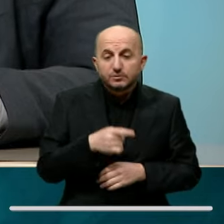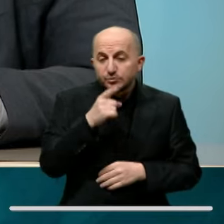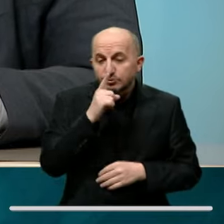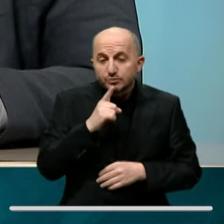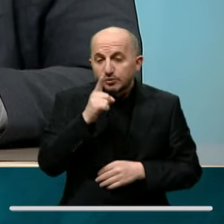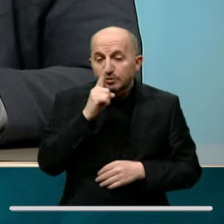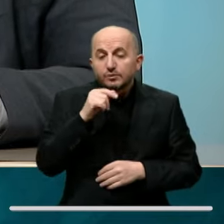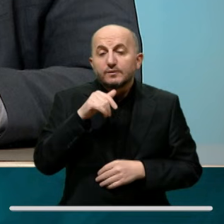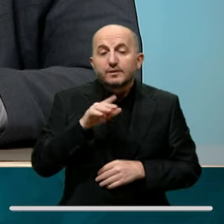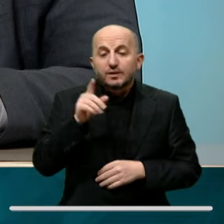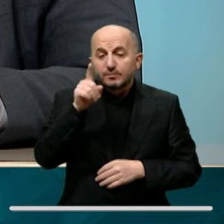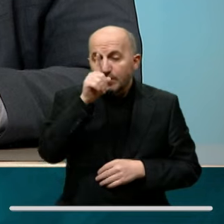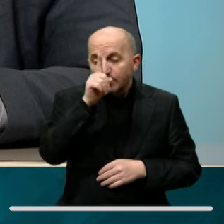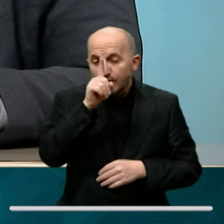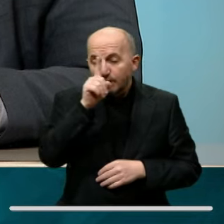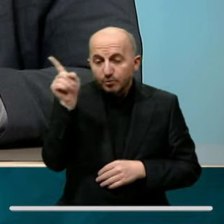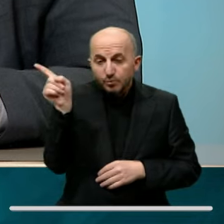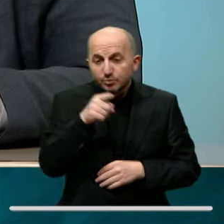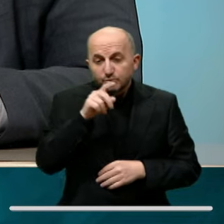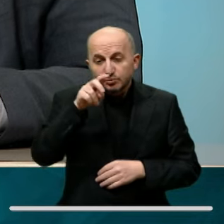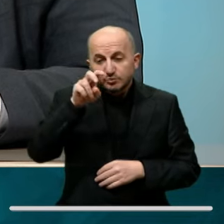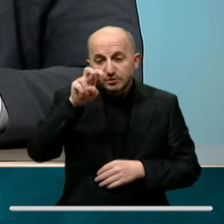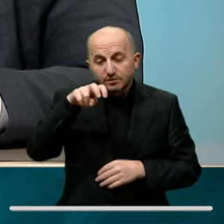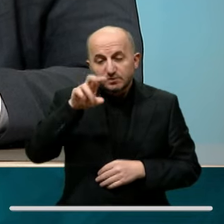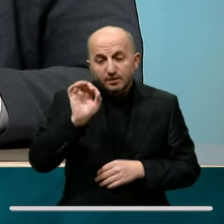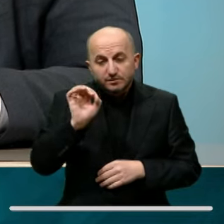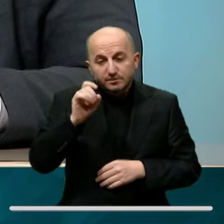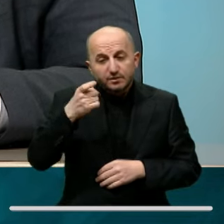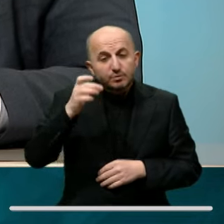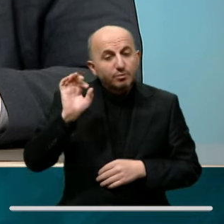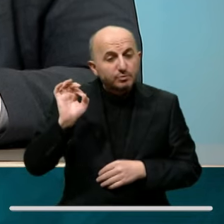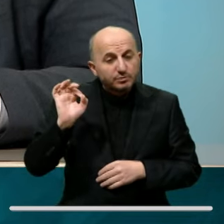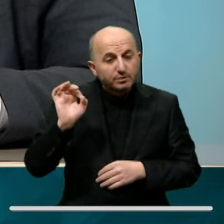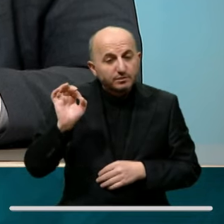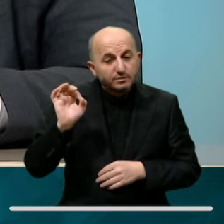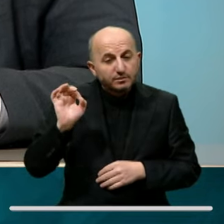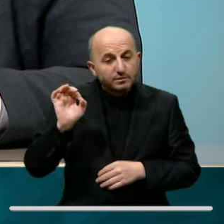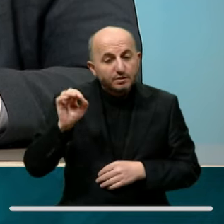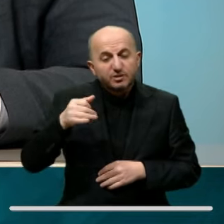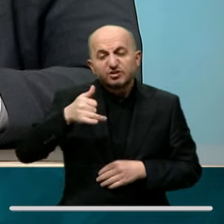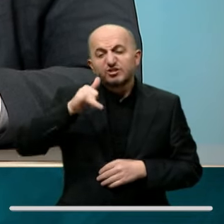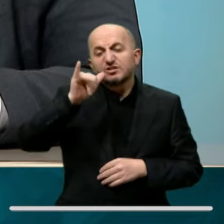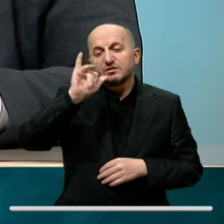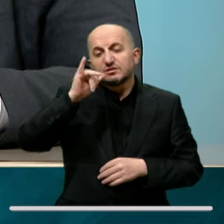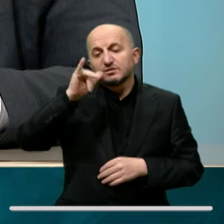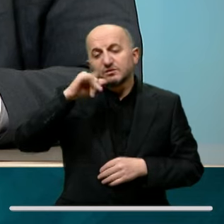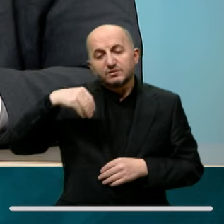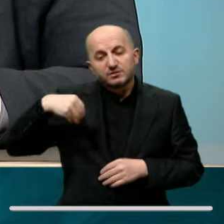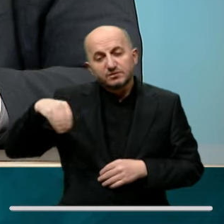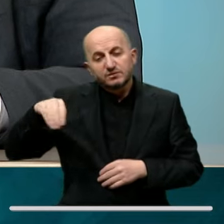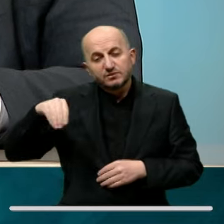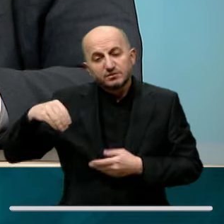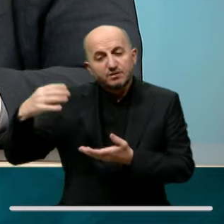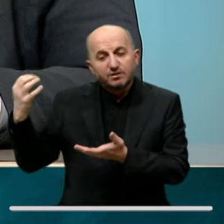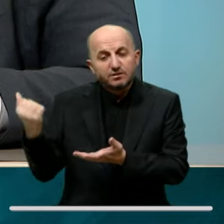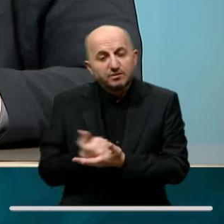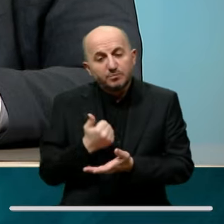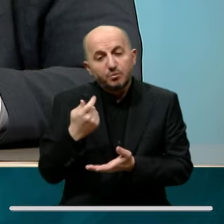ama %90, %70, %80 neyse artık yani içki satışı diyelim, den kazanmış